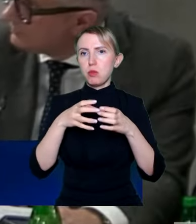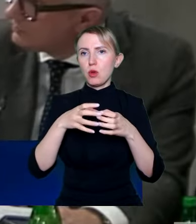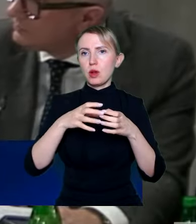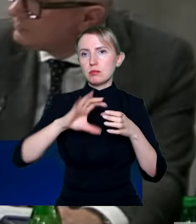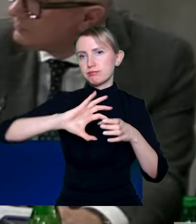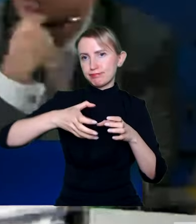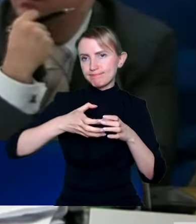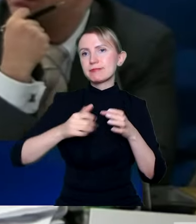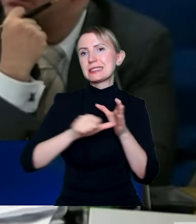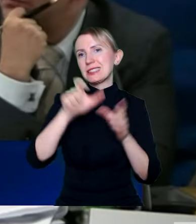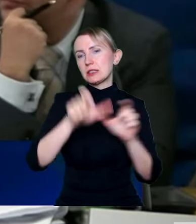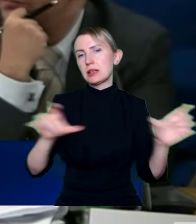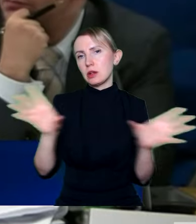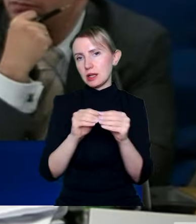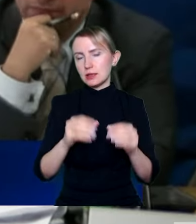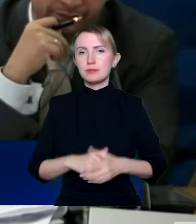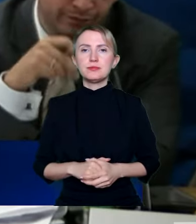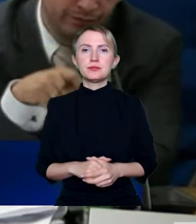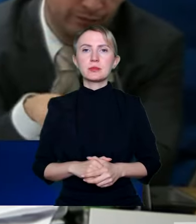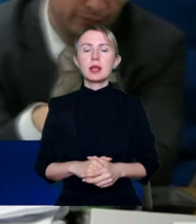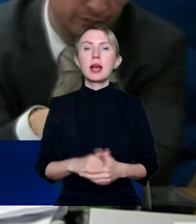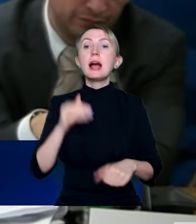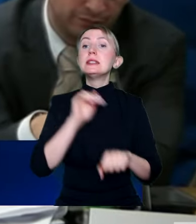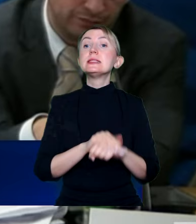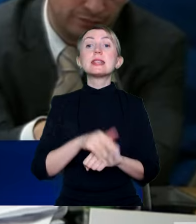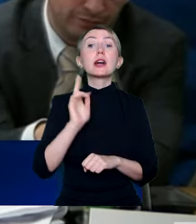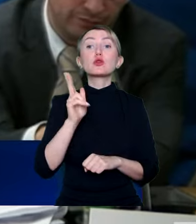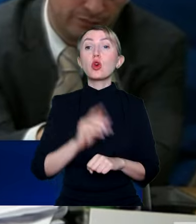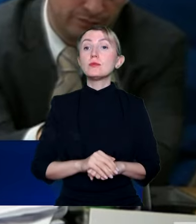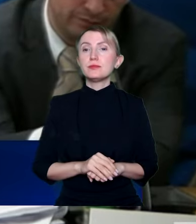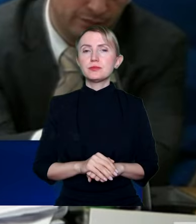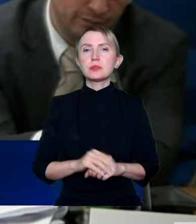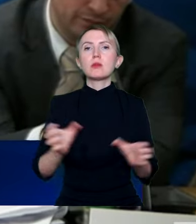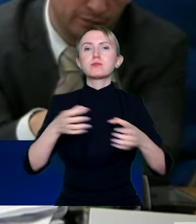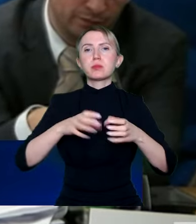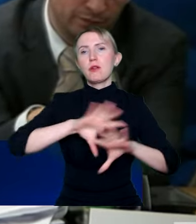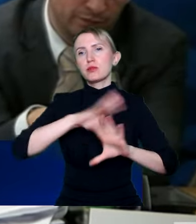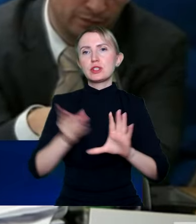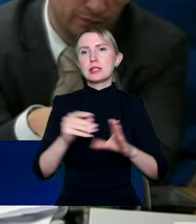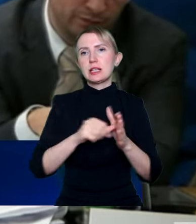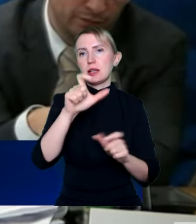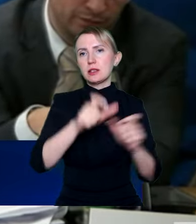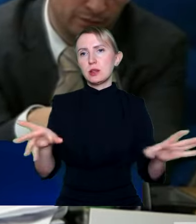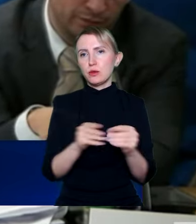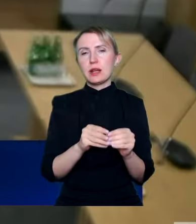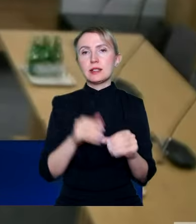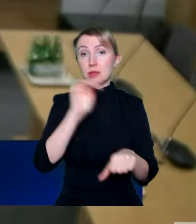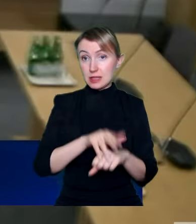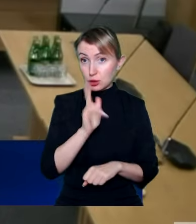zgłaszanych kandydatur przez grupę posłów. Kto jest za głosowaniem blokiem zgłaszanych kandydatur? Kto jest za?